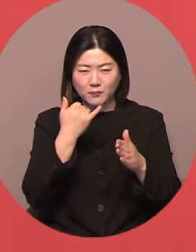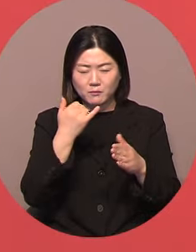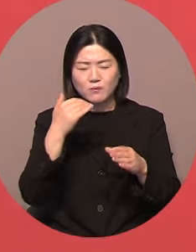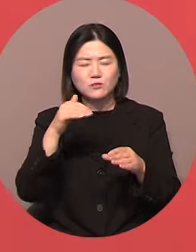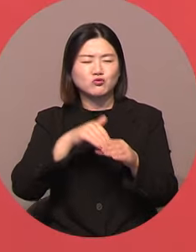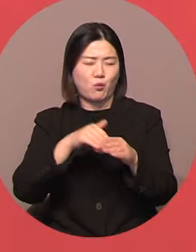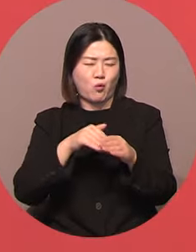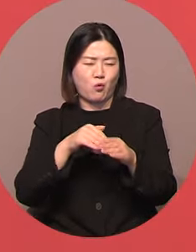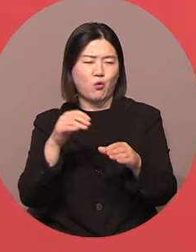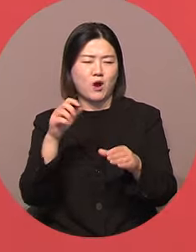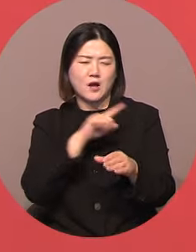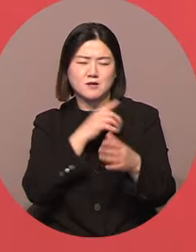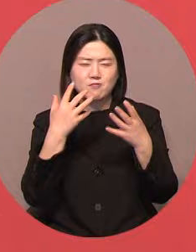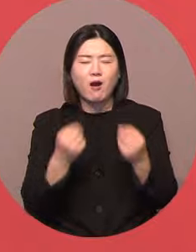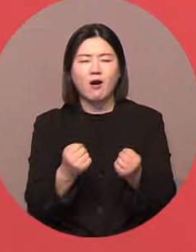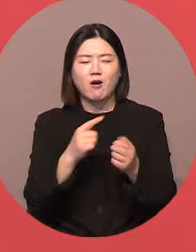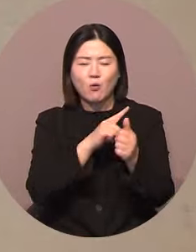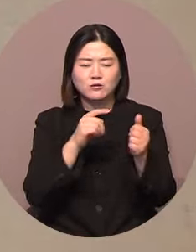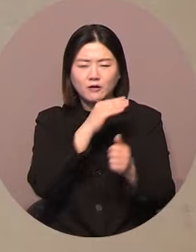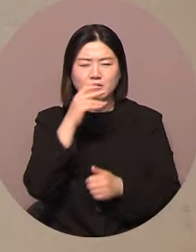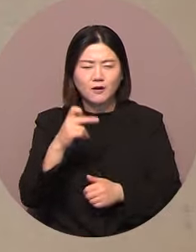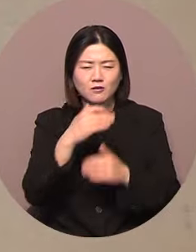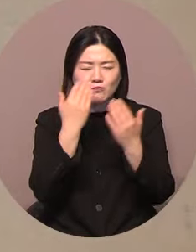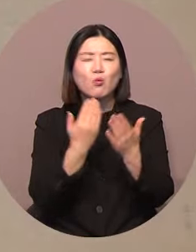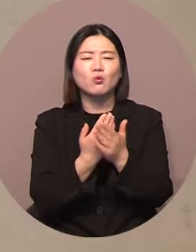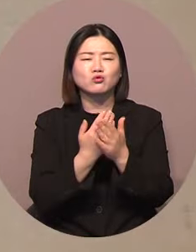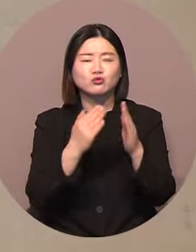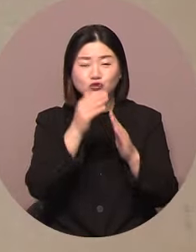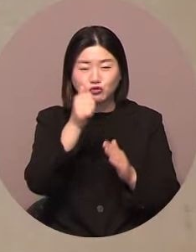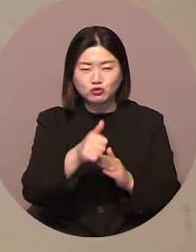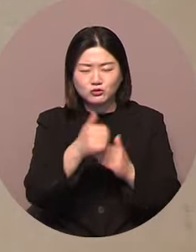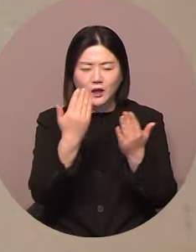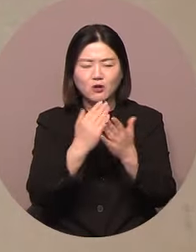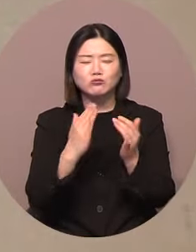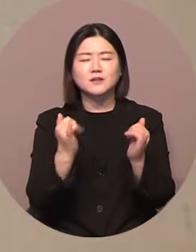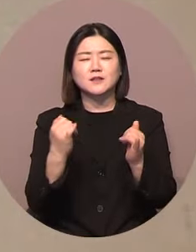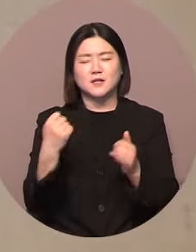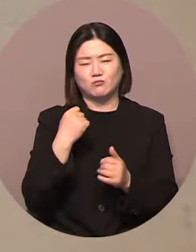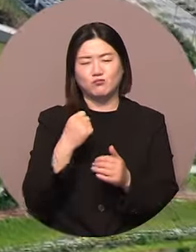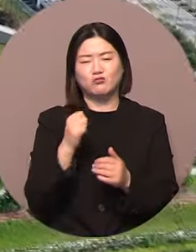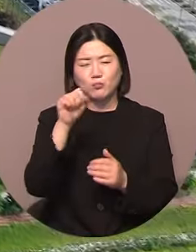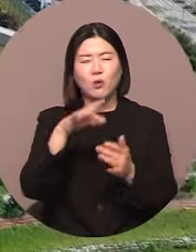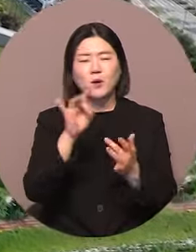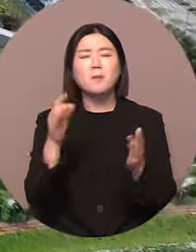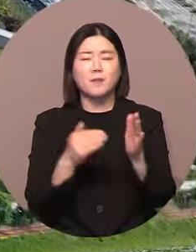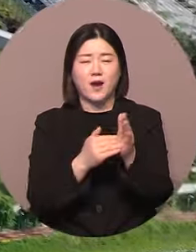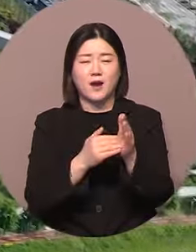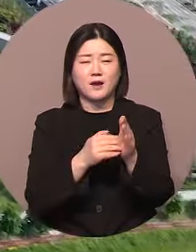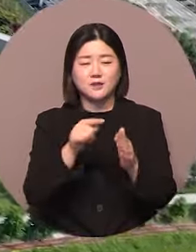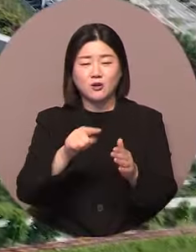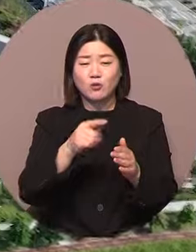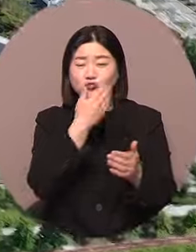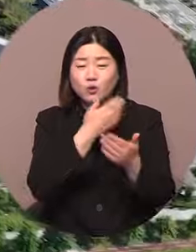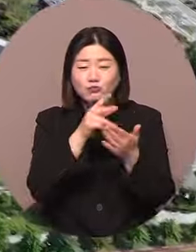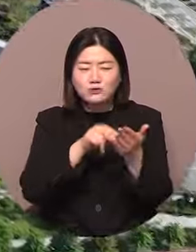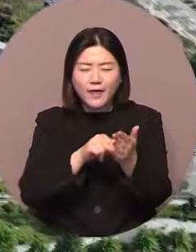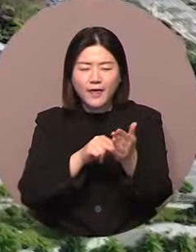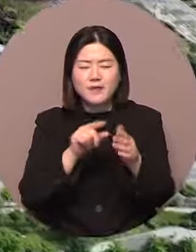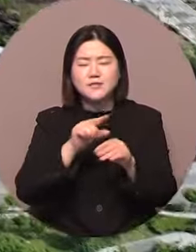득표율을 기록했으며 홍예 모 민의 후보가 선받습니다이 지역의 핵심 현은